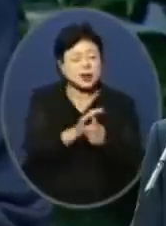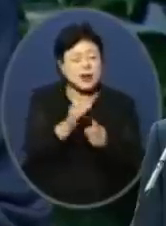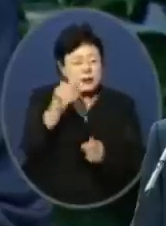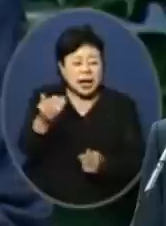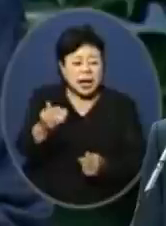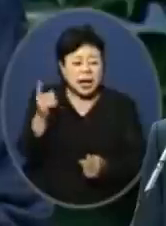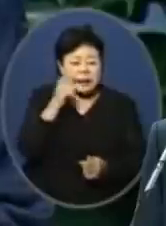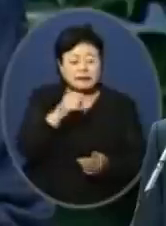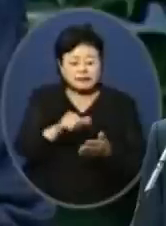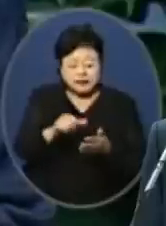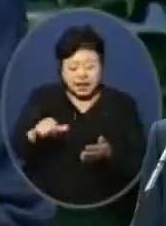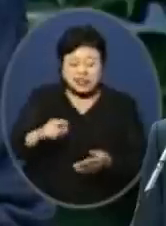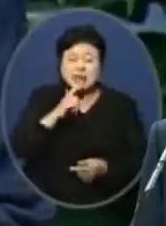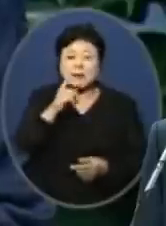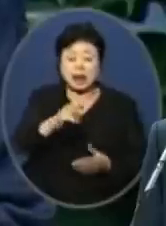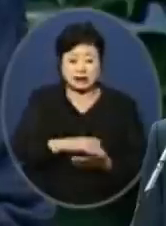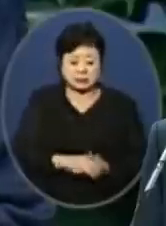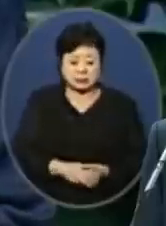그건 나쁜 놈인데